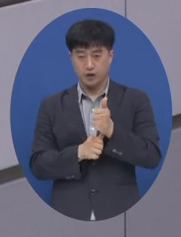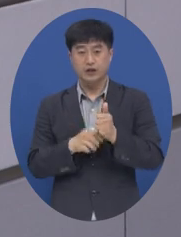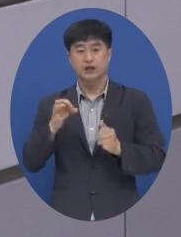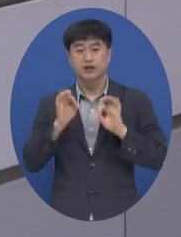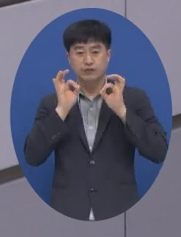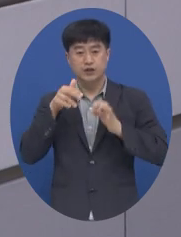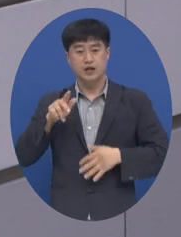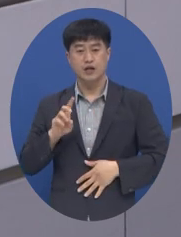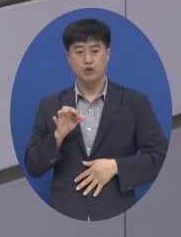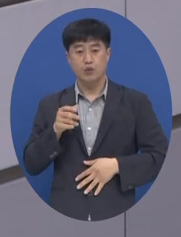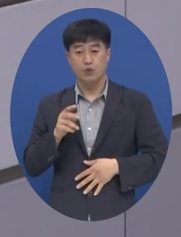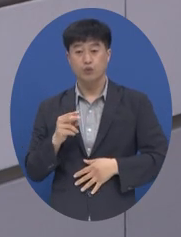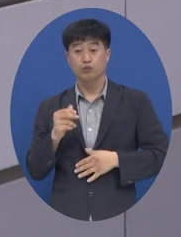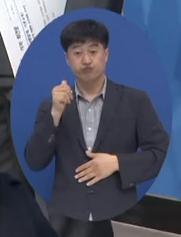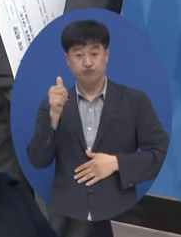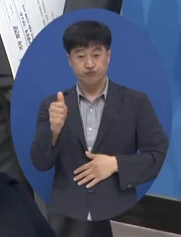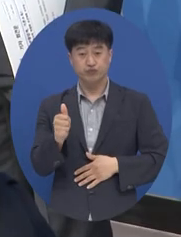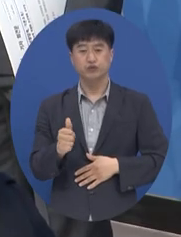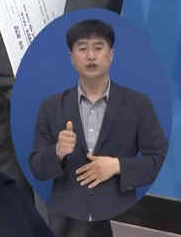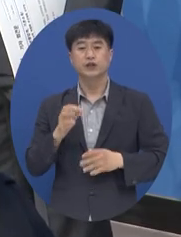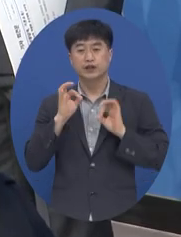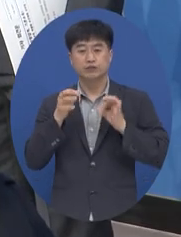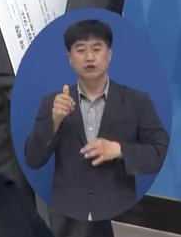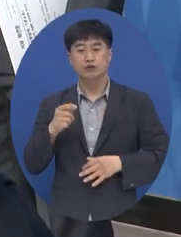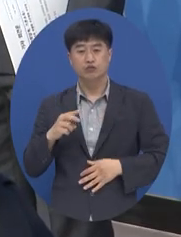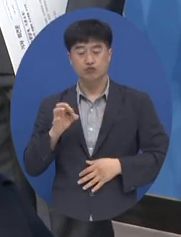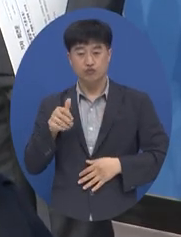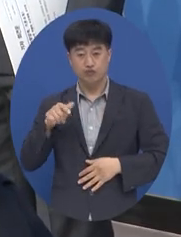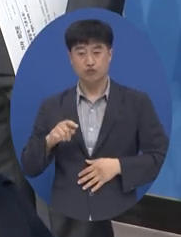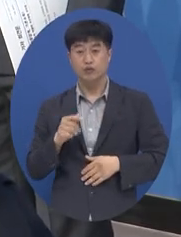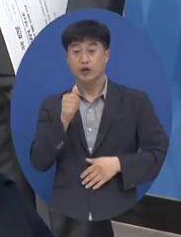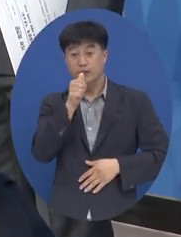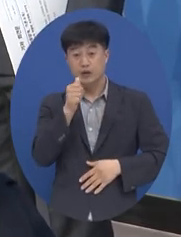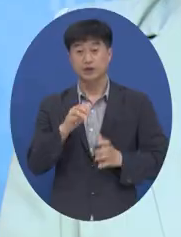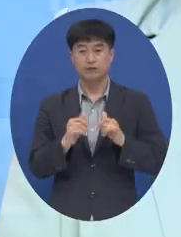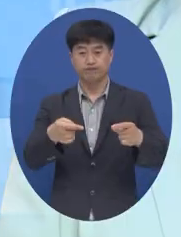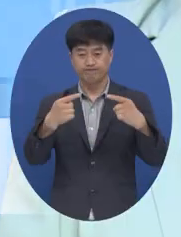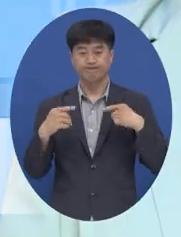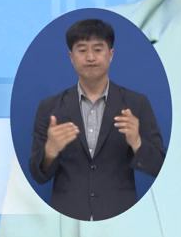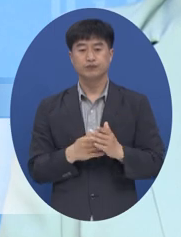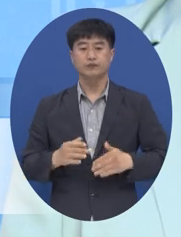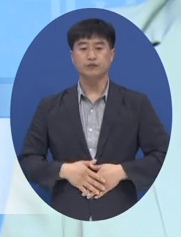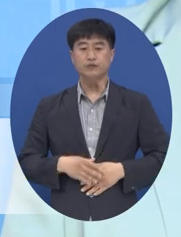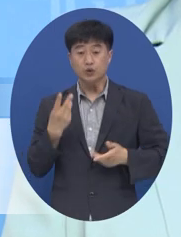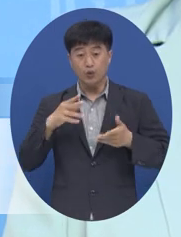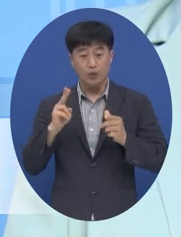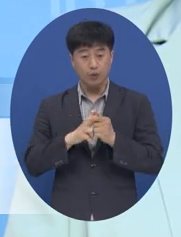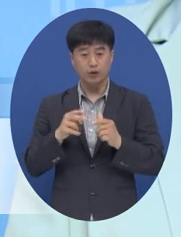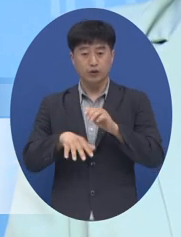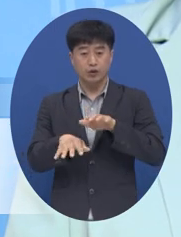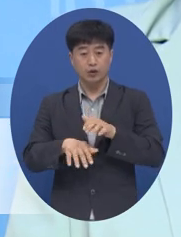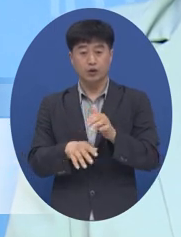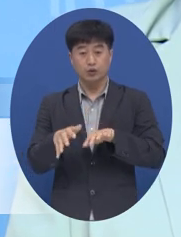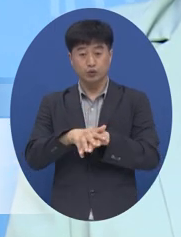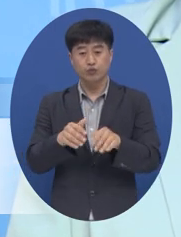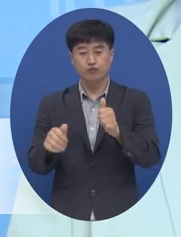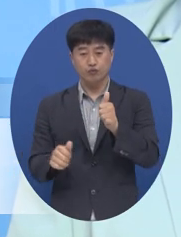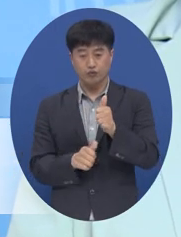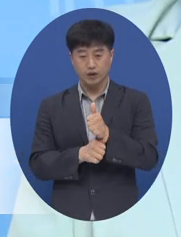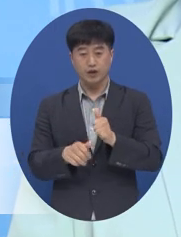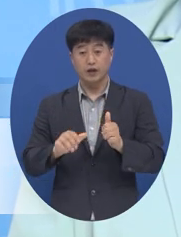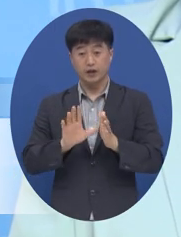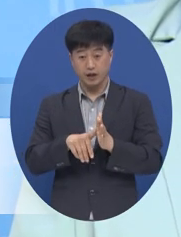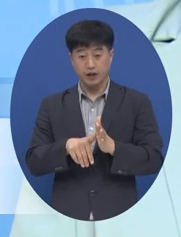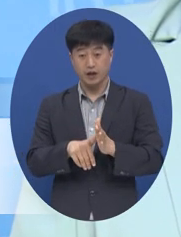경기도 정책공약수석, 김홍국 경기도 대변인 등이 함께했습니다. 경기도와 우리 조직위원회는 시대의 변화에 한 발